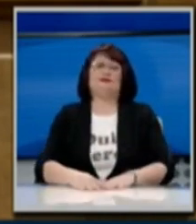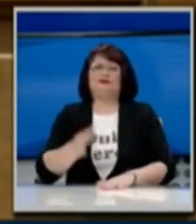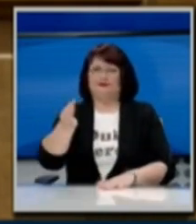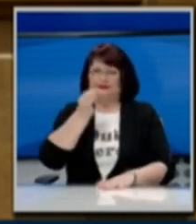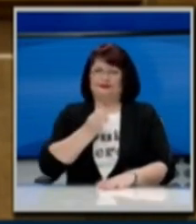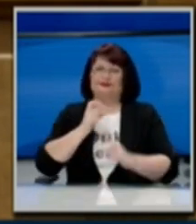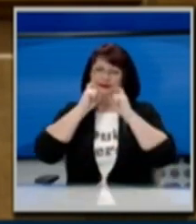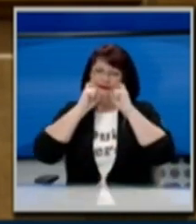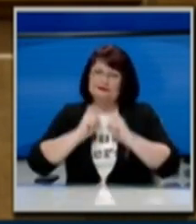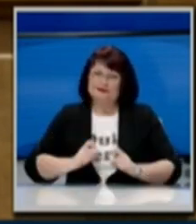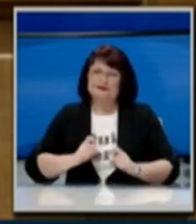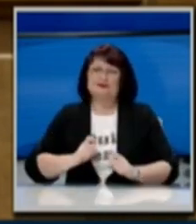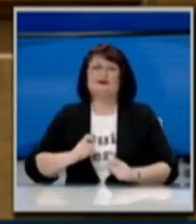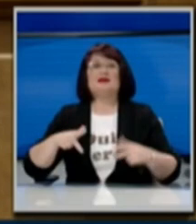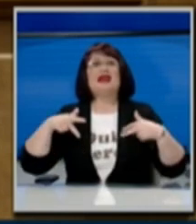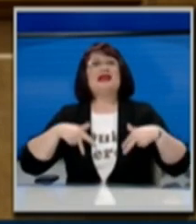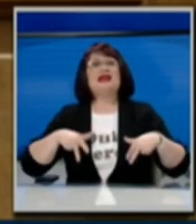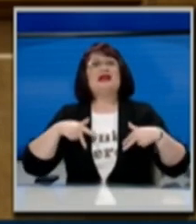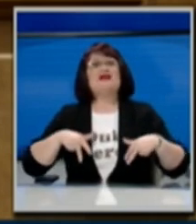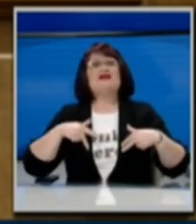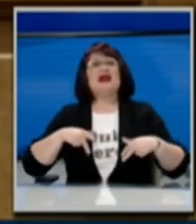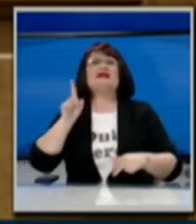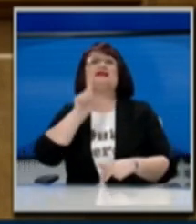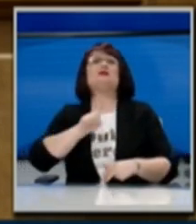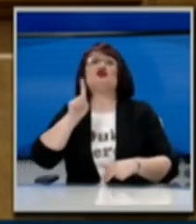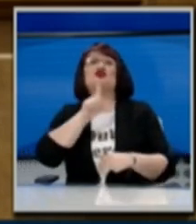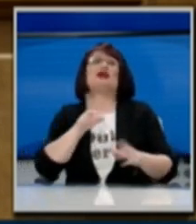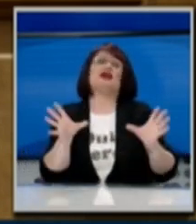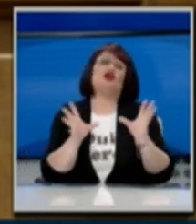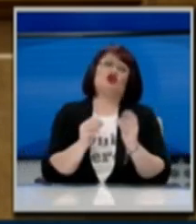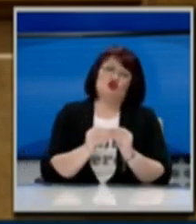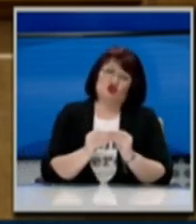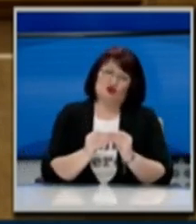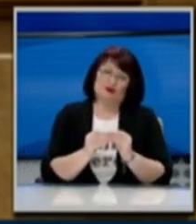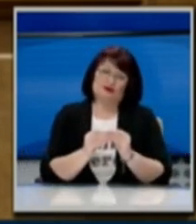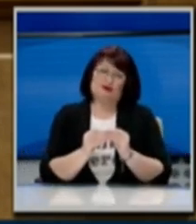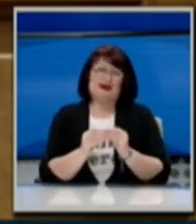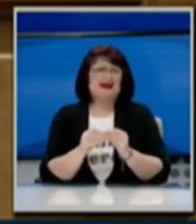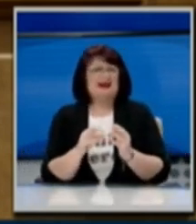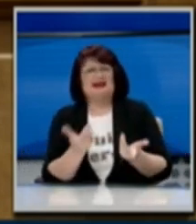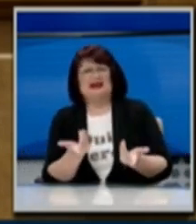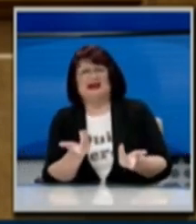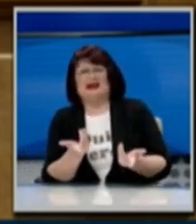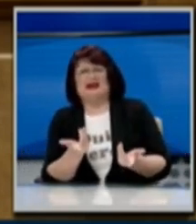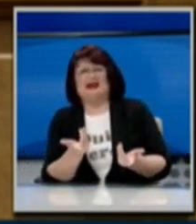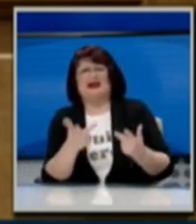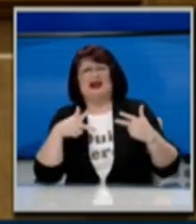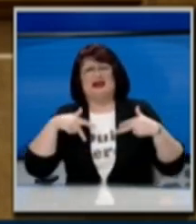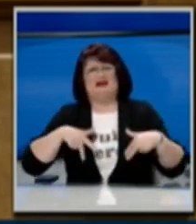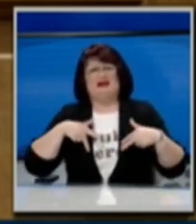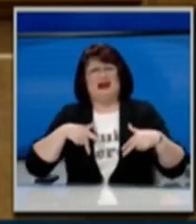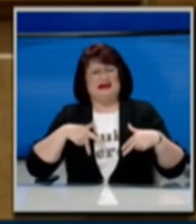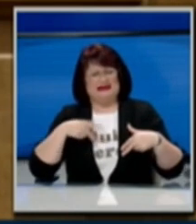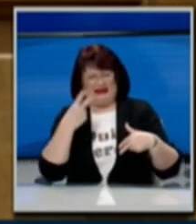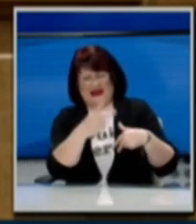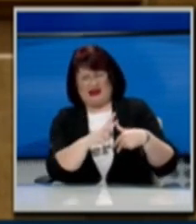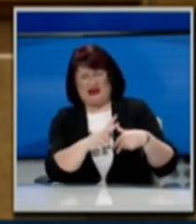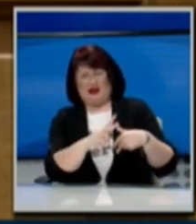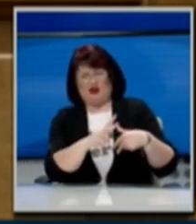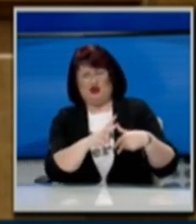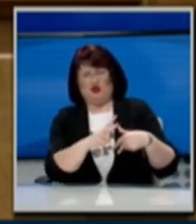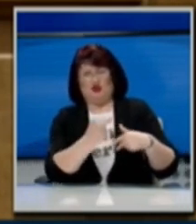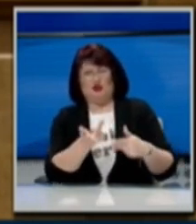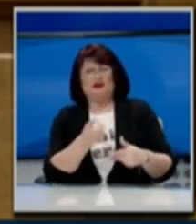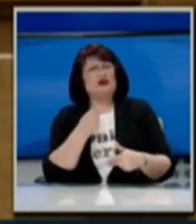αναφορά της φράσης «Η κυβέρνηση του Κυριάκου Μητσοτάκη», σαν να επαπειλείται κάποια ποινή, αν η φράση